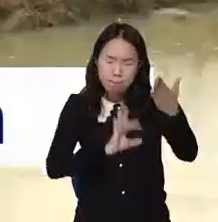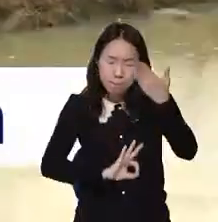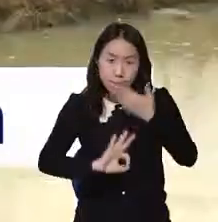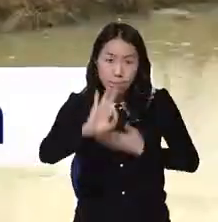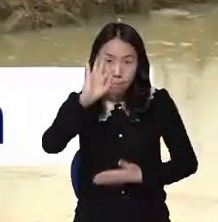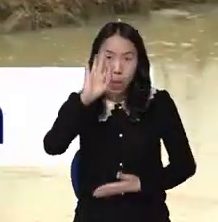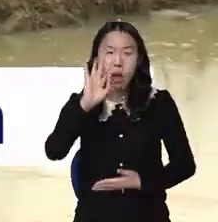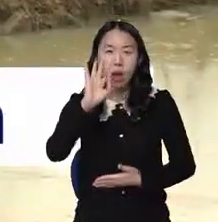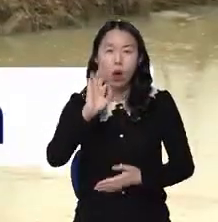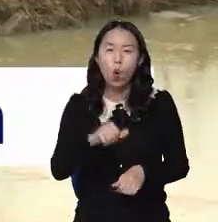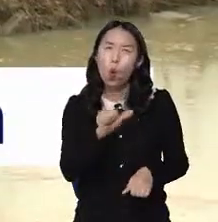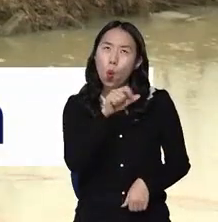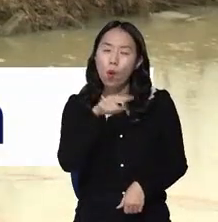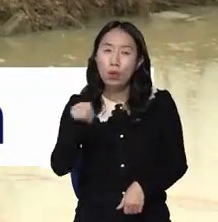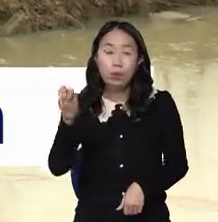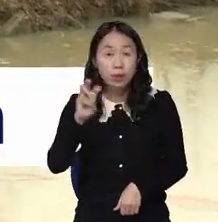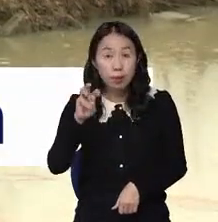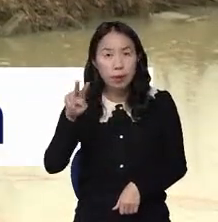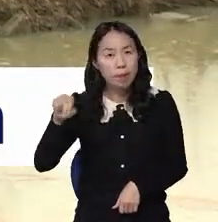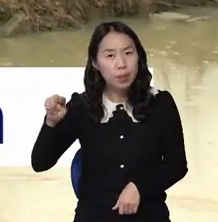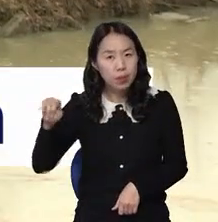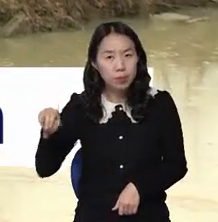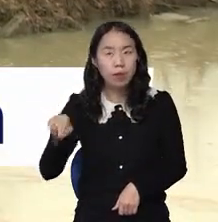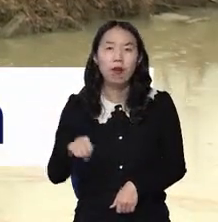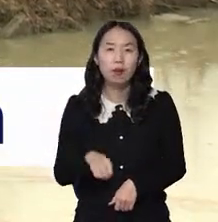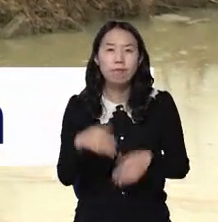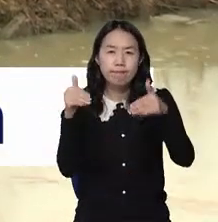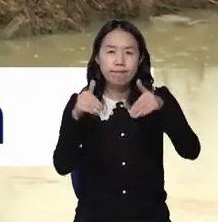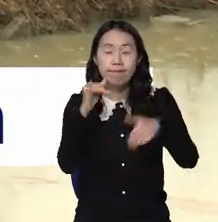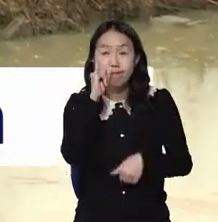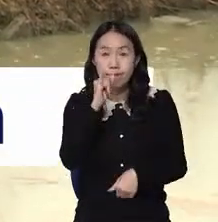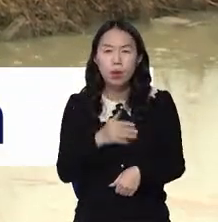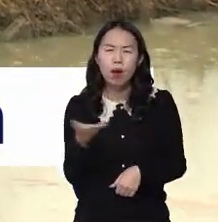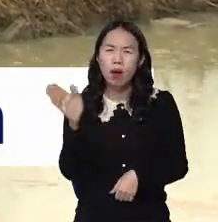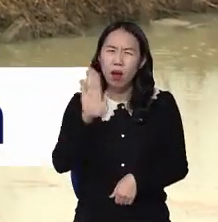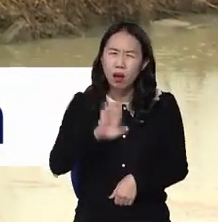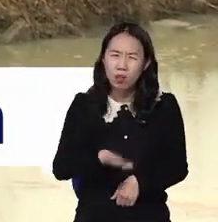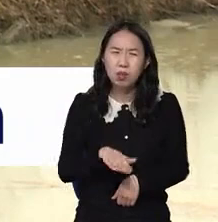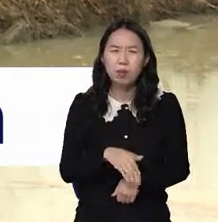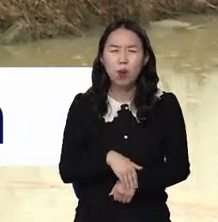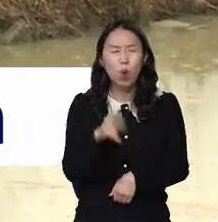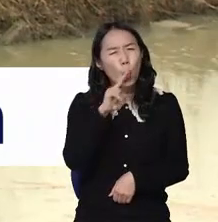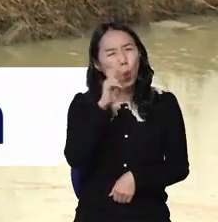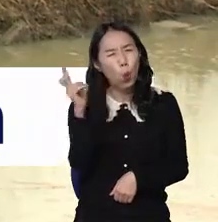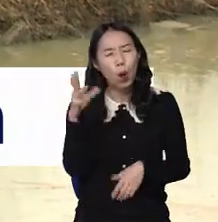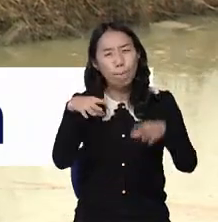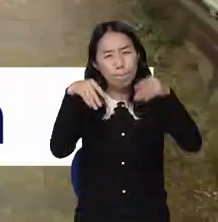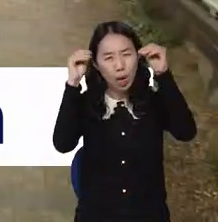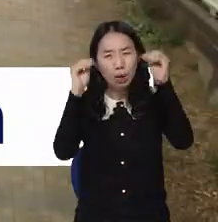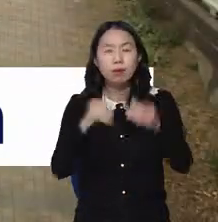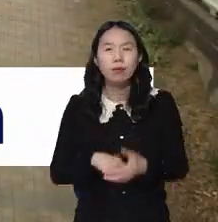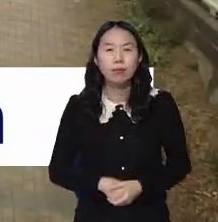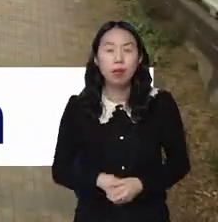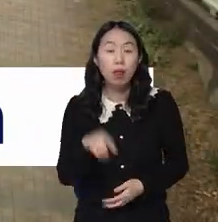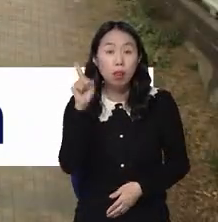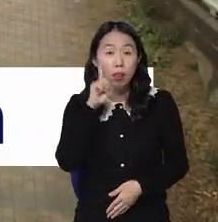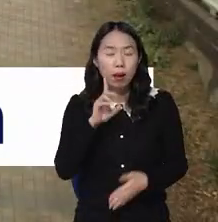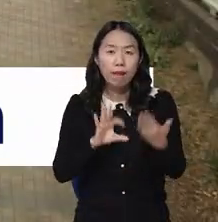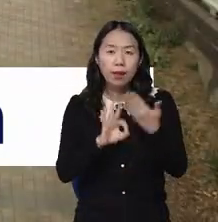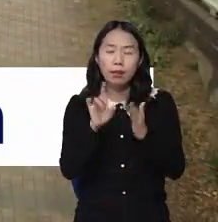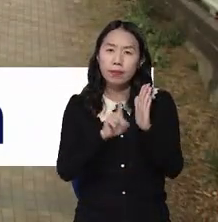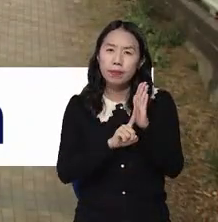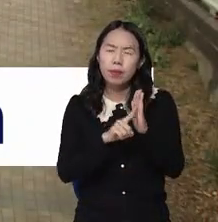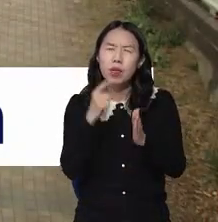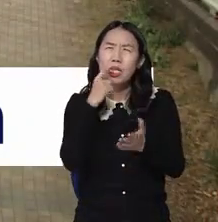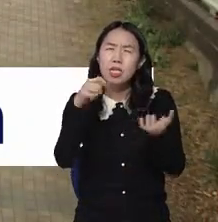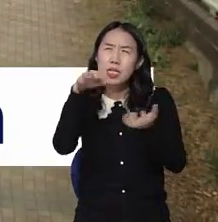내일 오전까지 5에서 30mm가 내리겠습니다. 하지만 단비는 내일 낮부터 그치겠습니다. 내일은 대체로 흐린